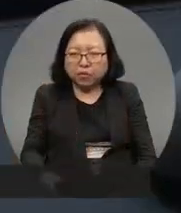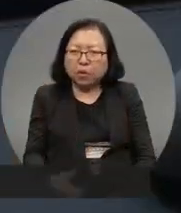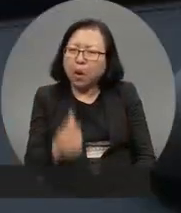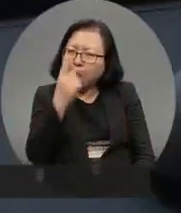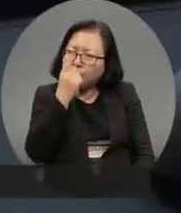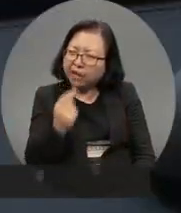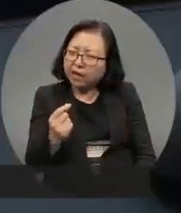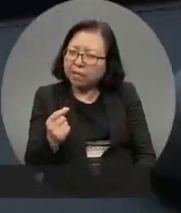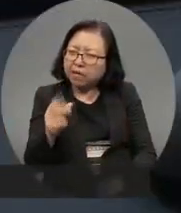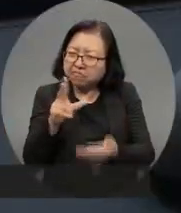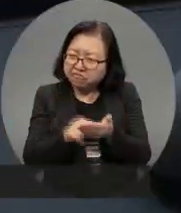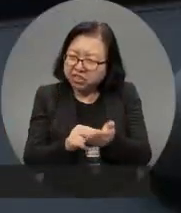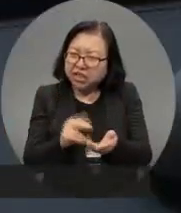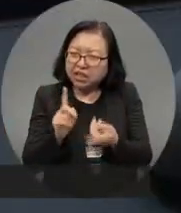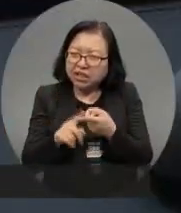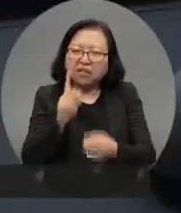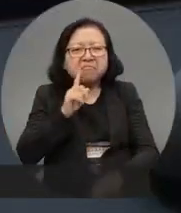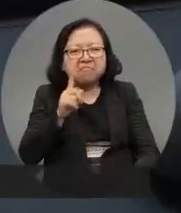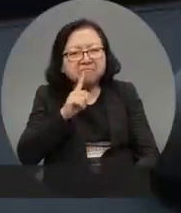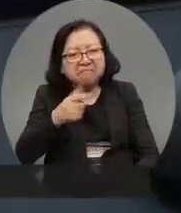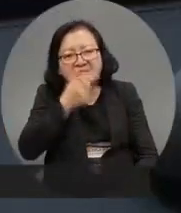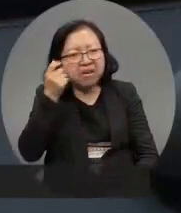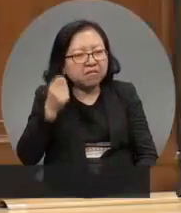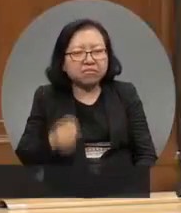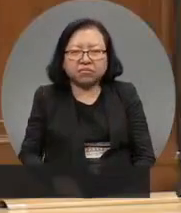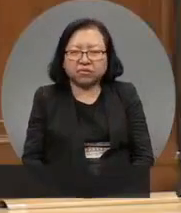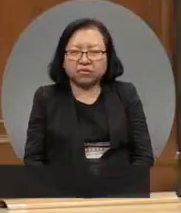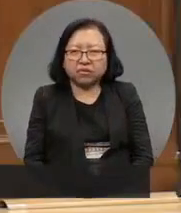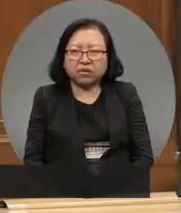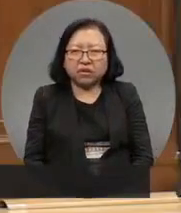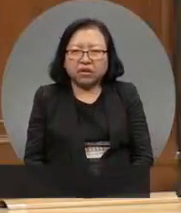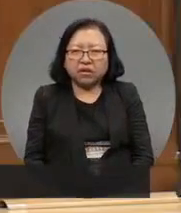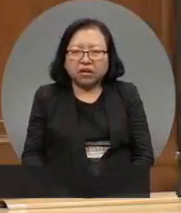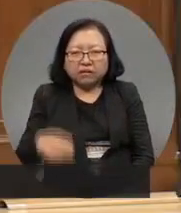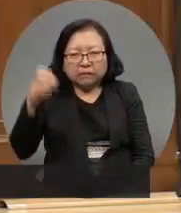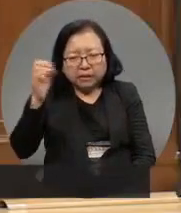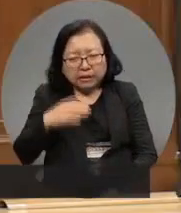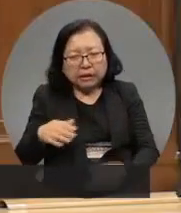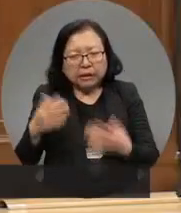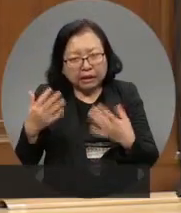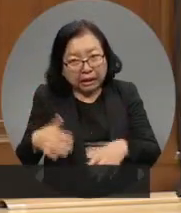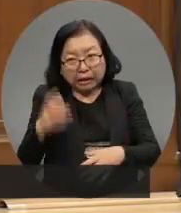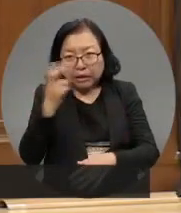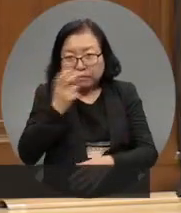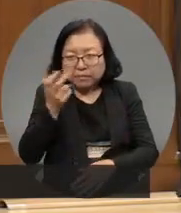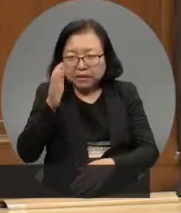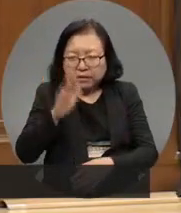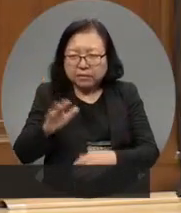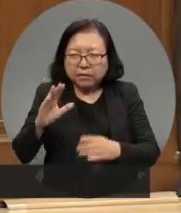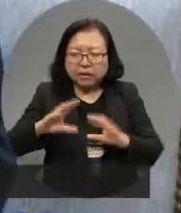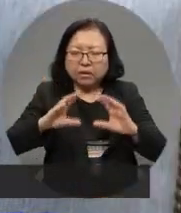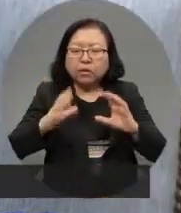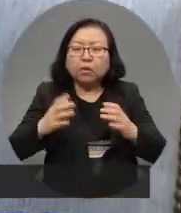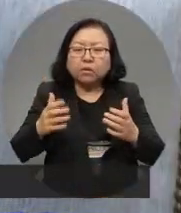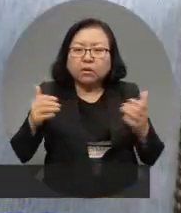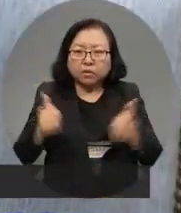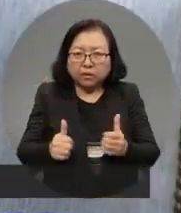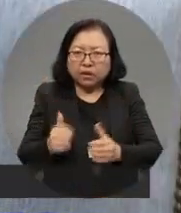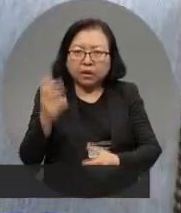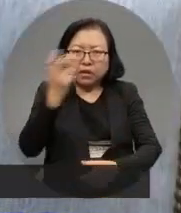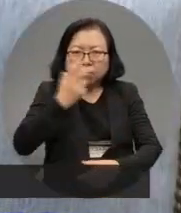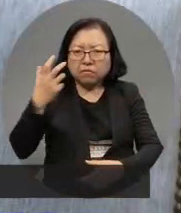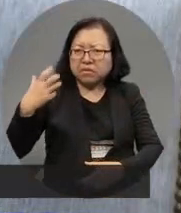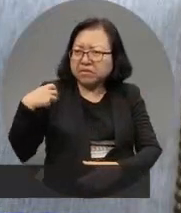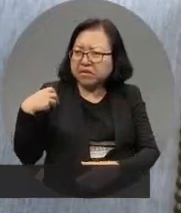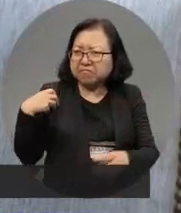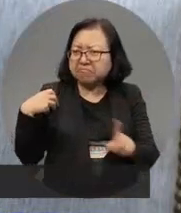현안은 제대로 다뤄지지 않았습니다. 맥빠진 감사도 문제지만 도의회 본연의 기능인 감시와 견제도